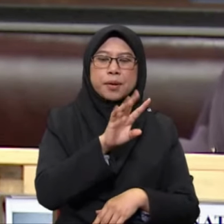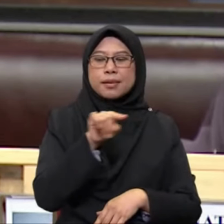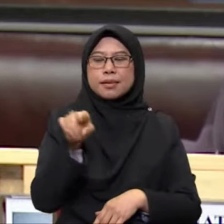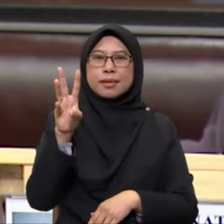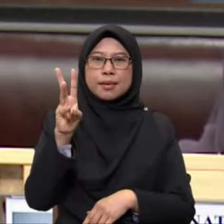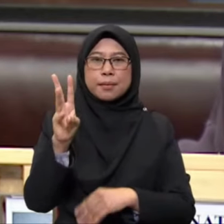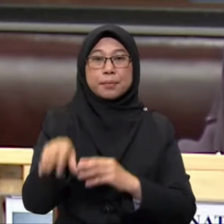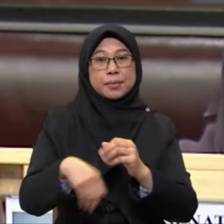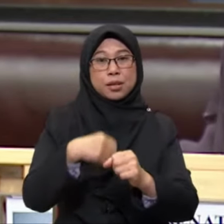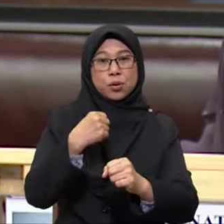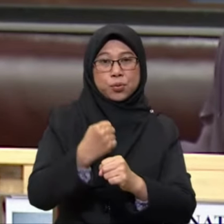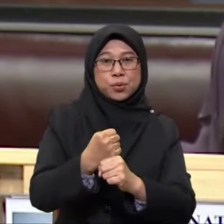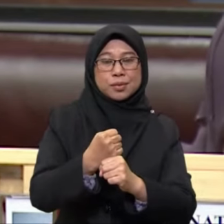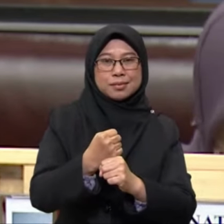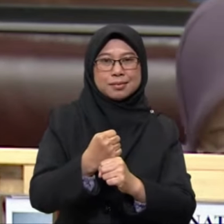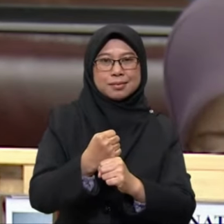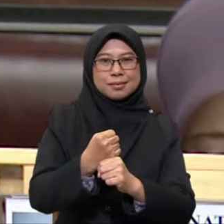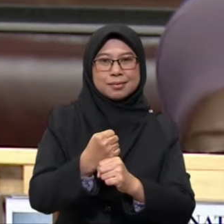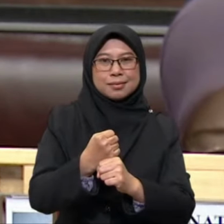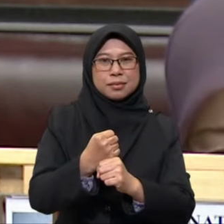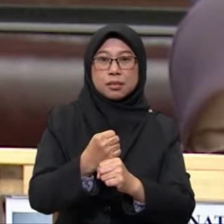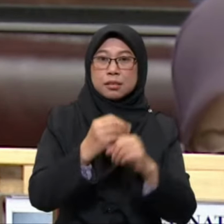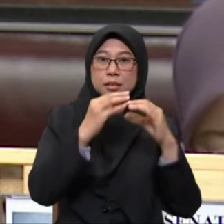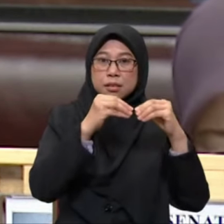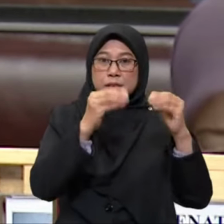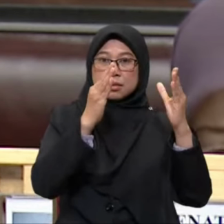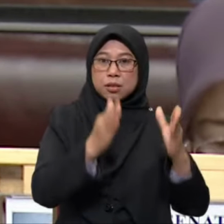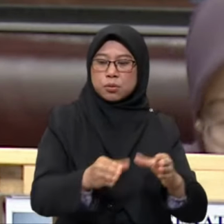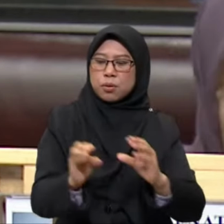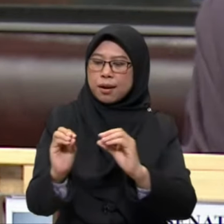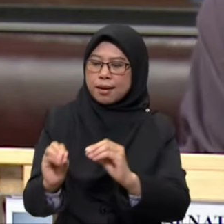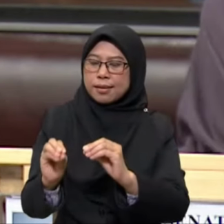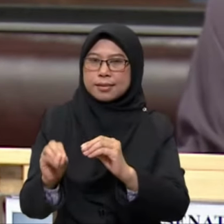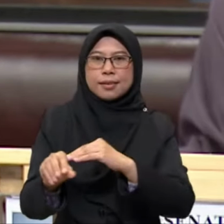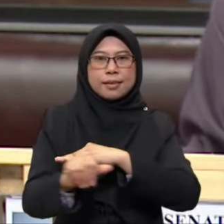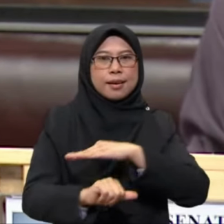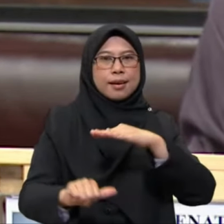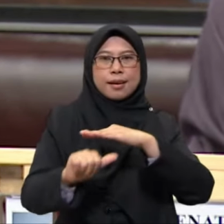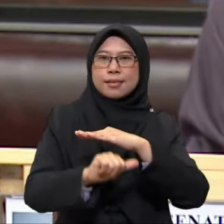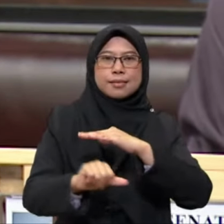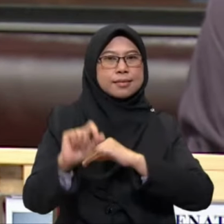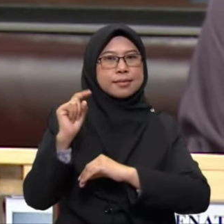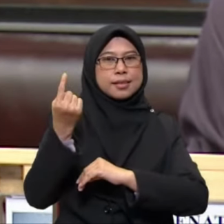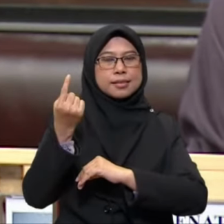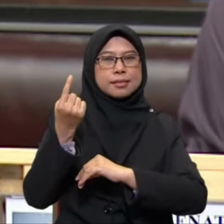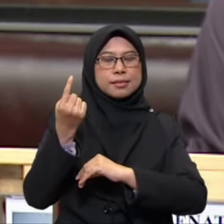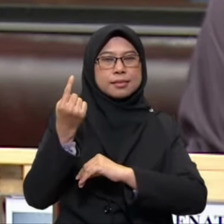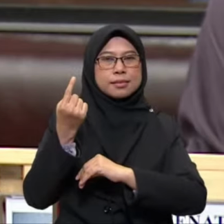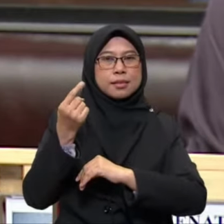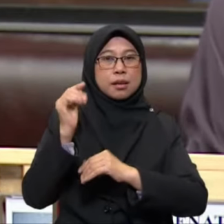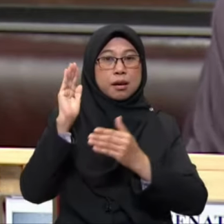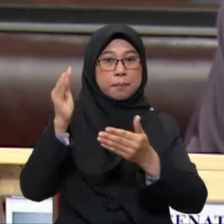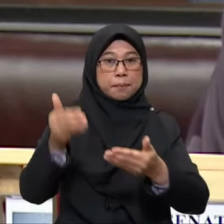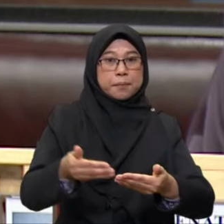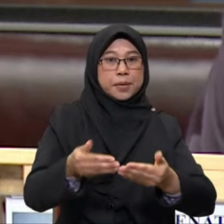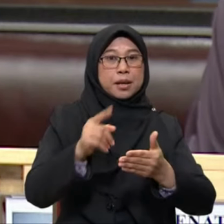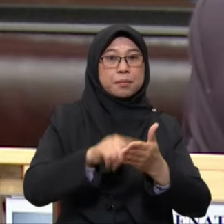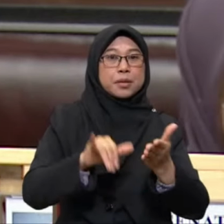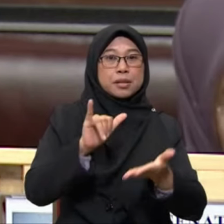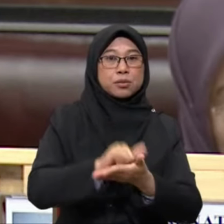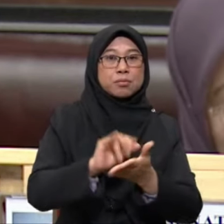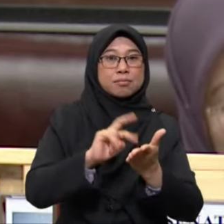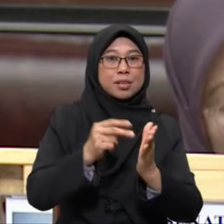6 tahun. Jadi apa yang diajar kepada mereka adalah yang asas, iaitu pengenalan kepada rukun